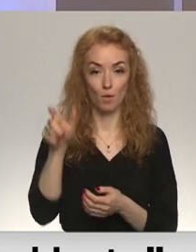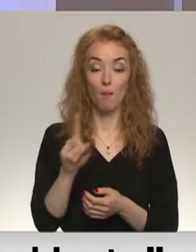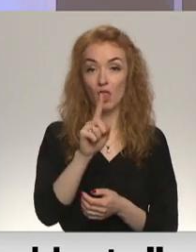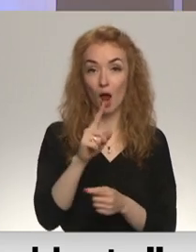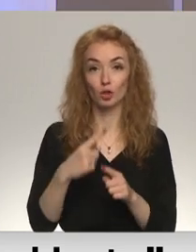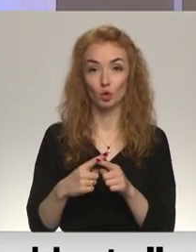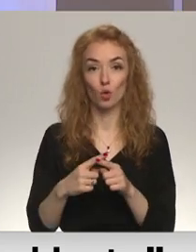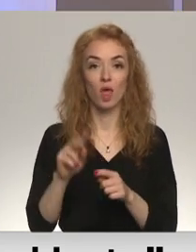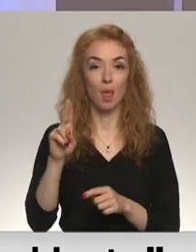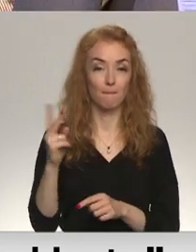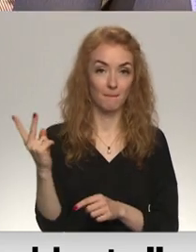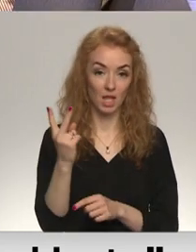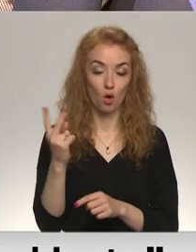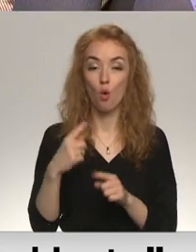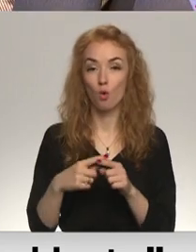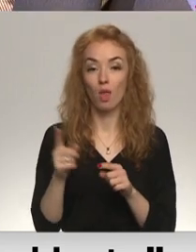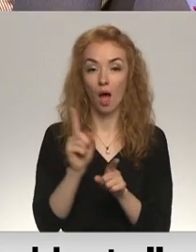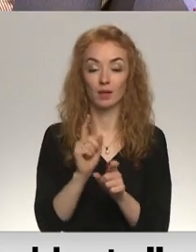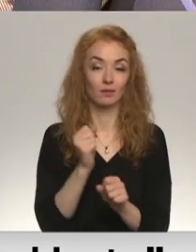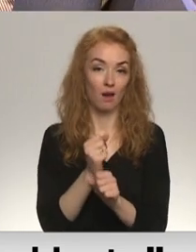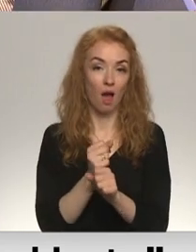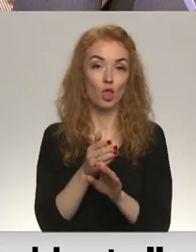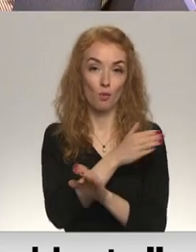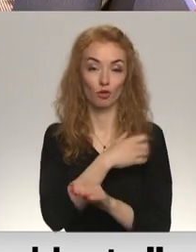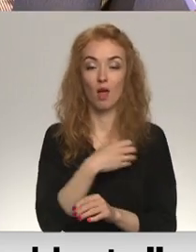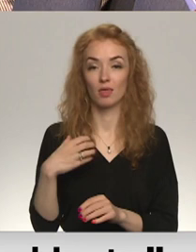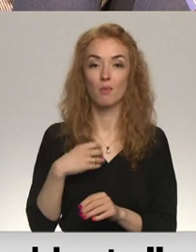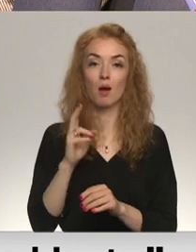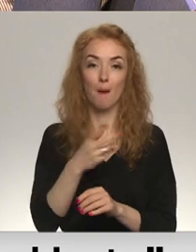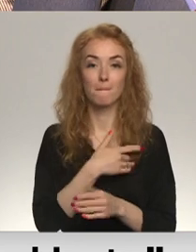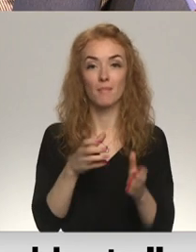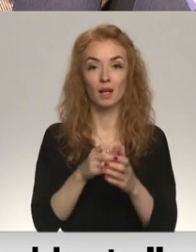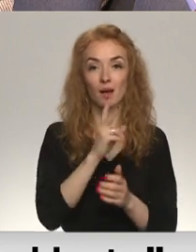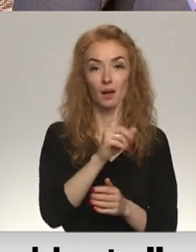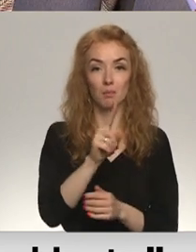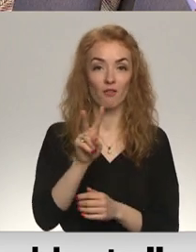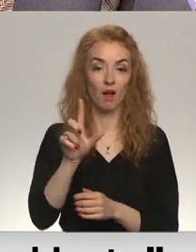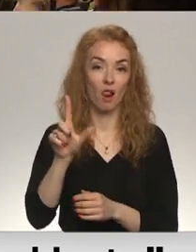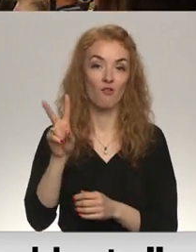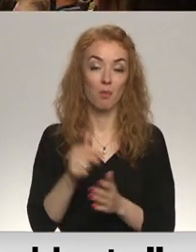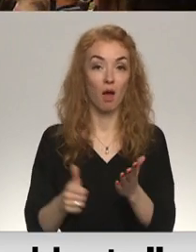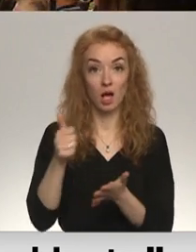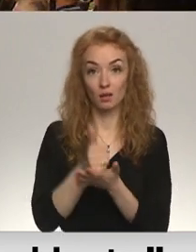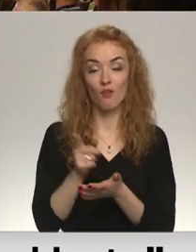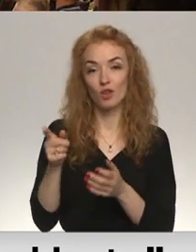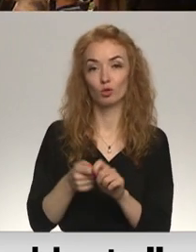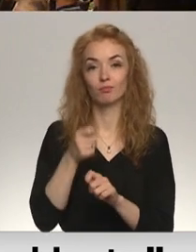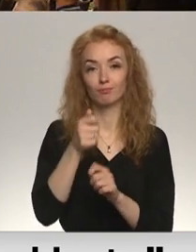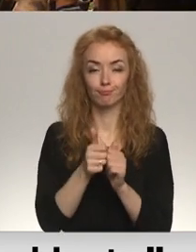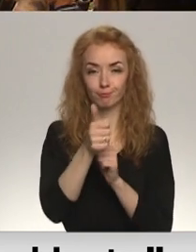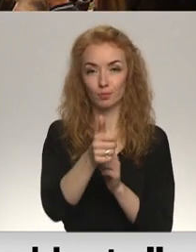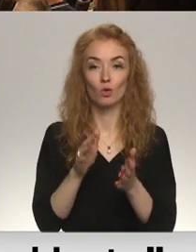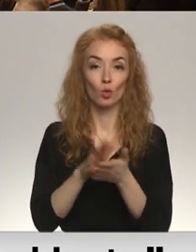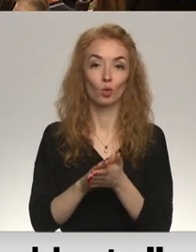Petrāviču un Ralfu Nemīro, kas arī strādājuši valdībā vēl kā partijas KPVLV pārstāvji. Viņi tiek virzīti attiecīgi